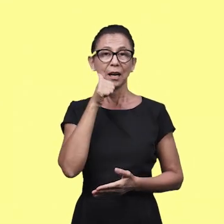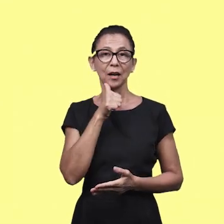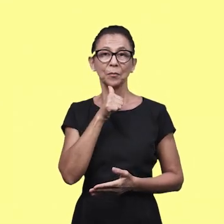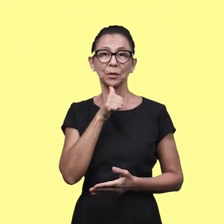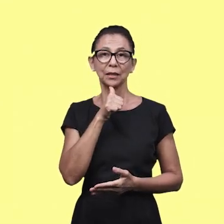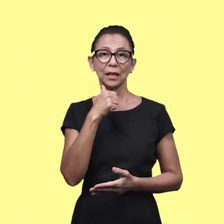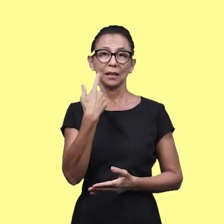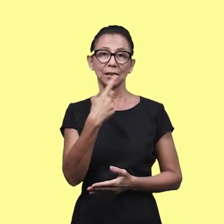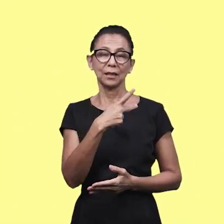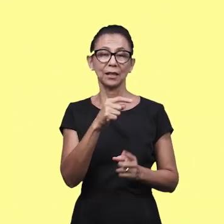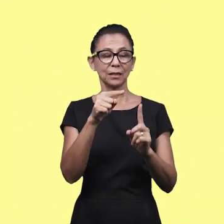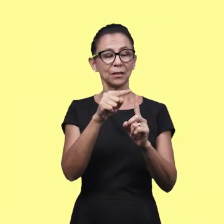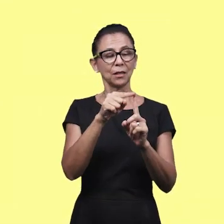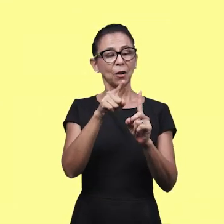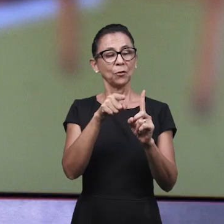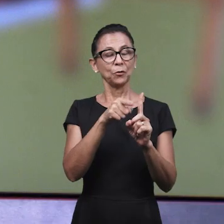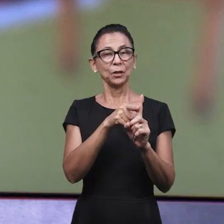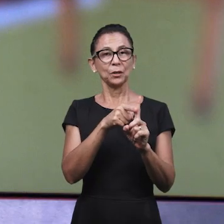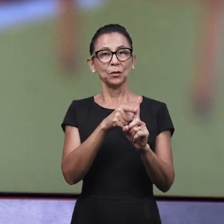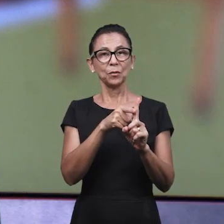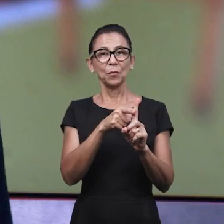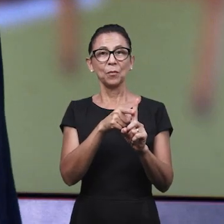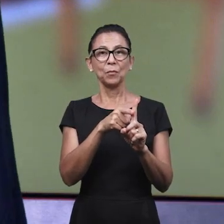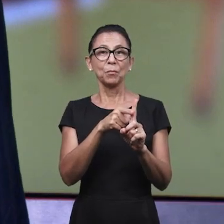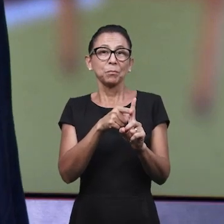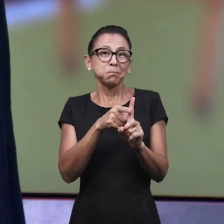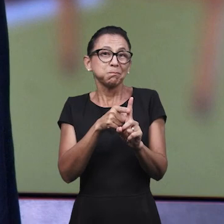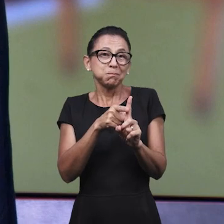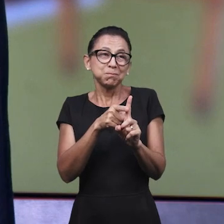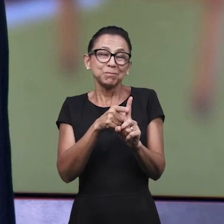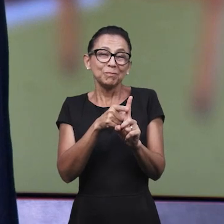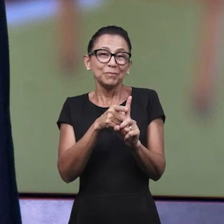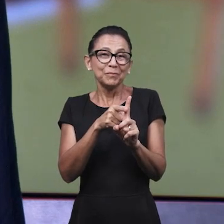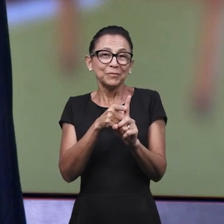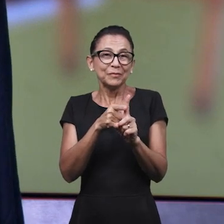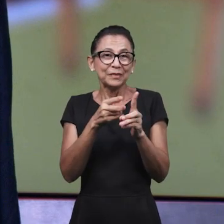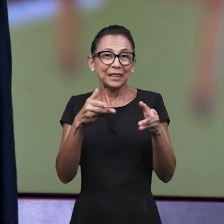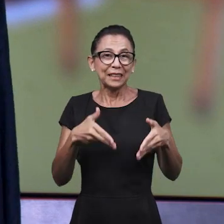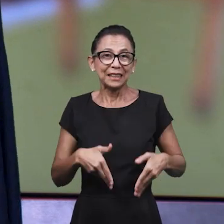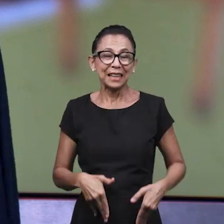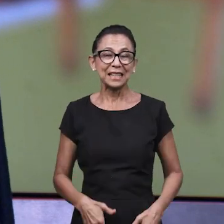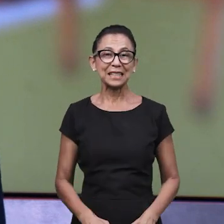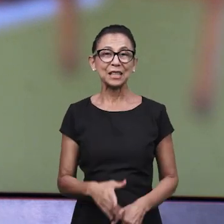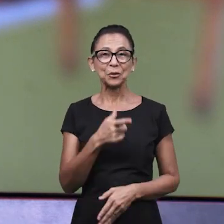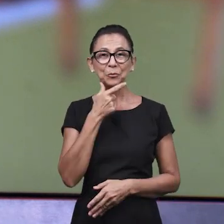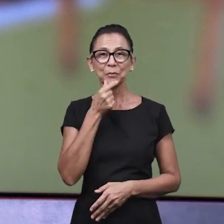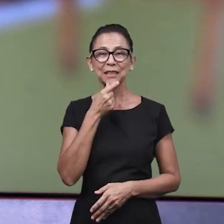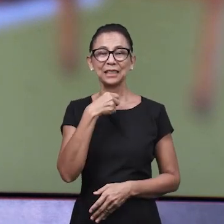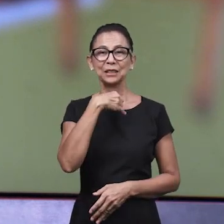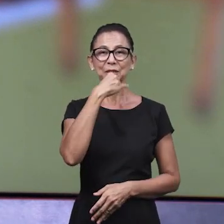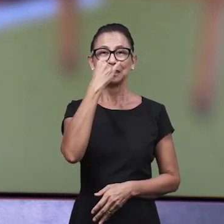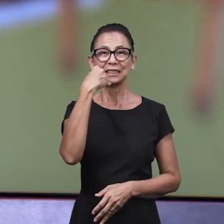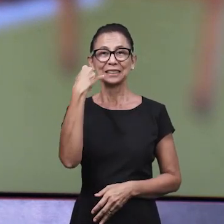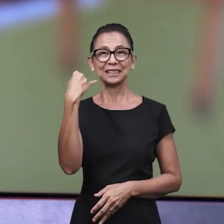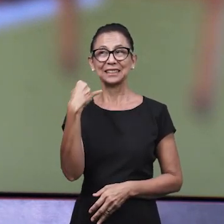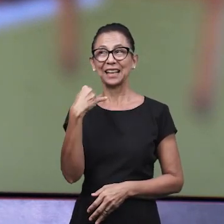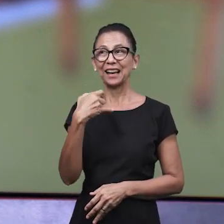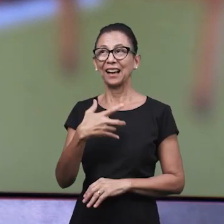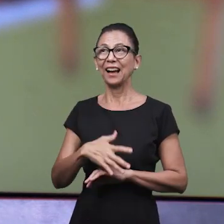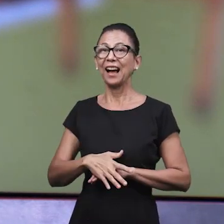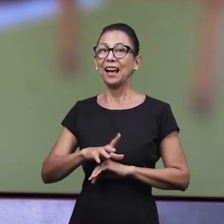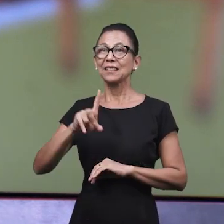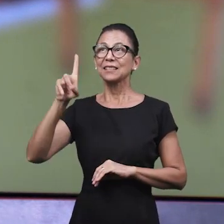Il a donné un enfant qui l'appelait Isaac. Quand Isaac est né, quelle joie que cette famille a